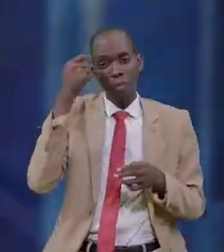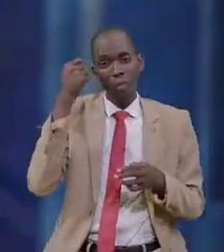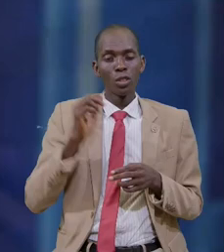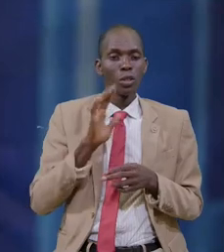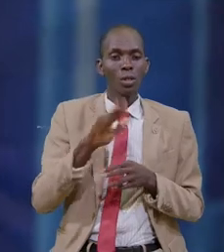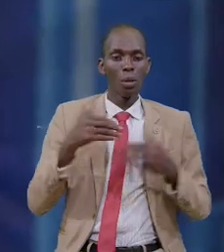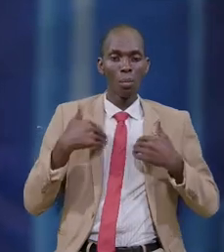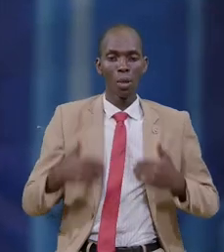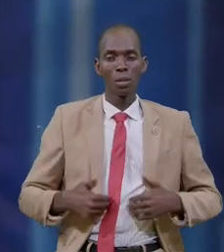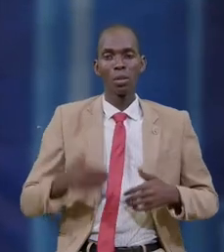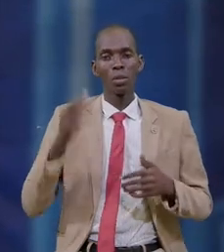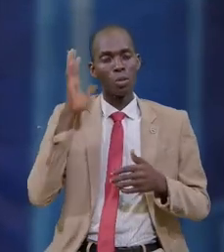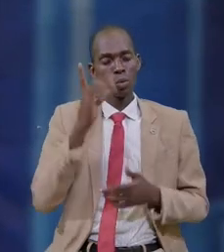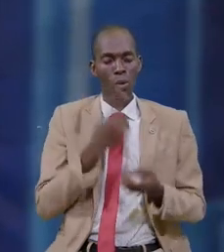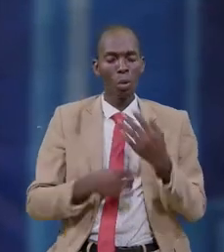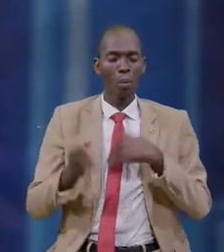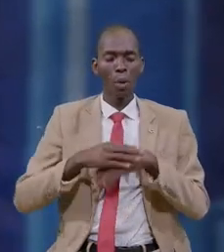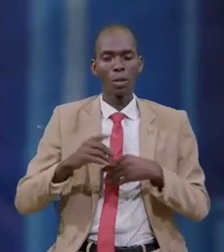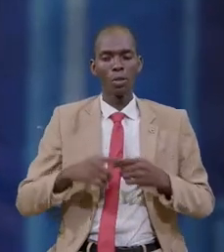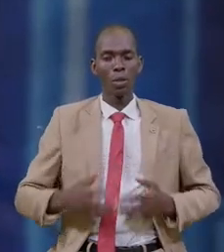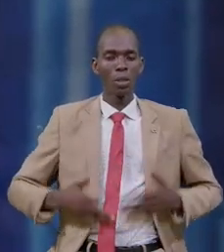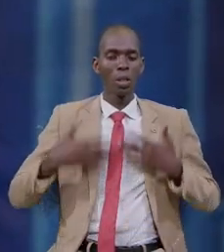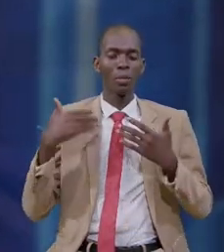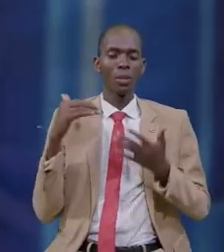Parce que ton corps reprendra vie.